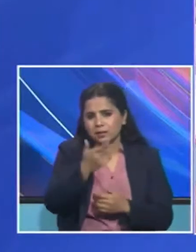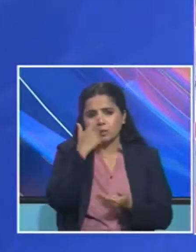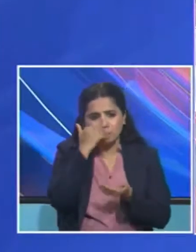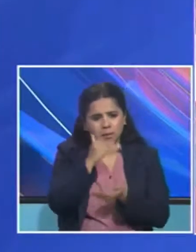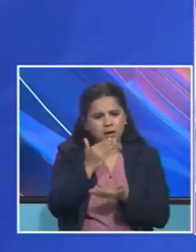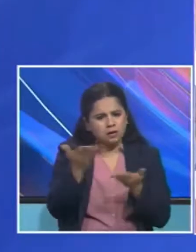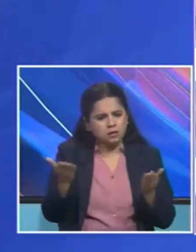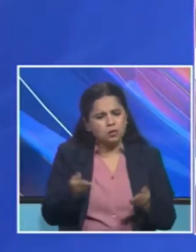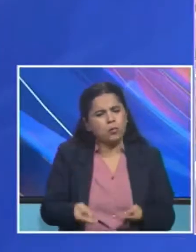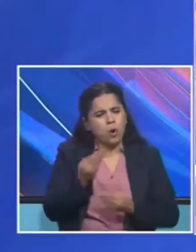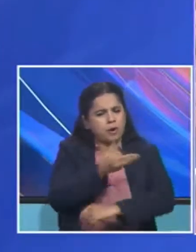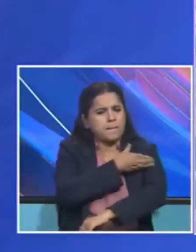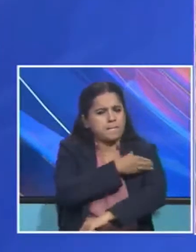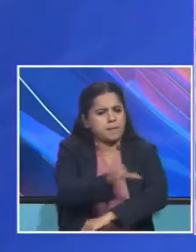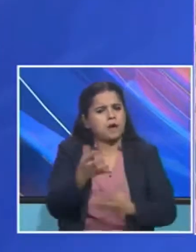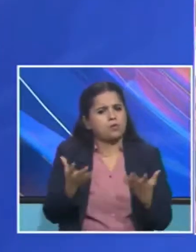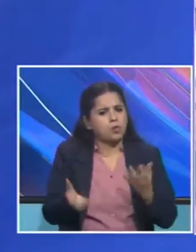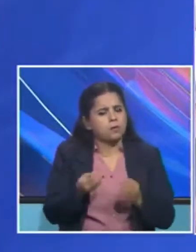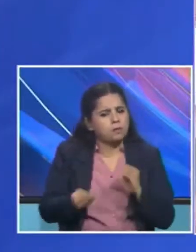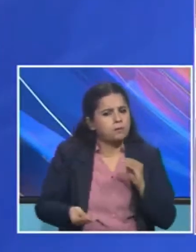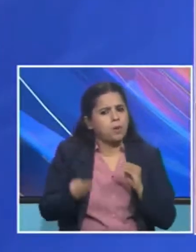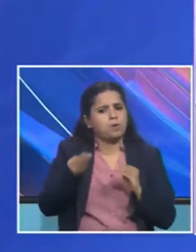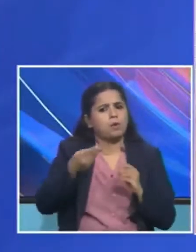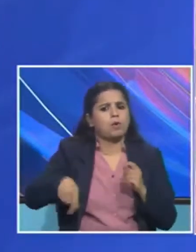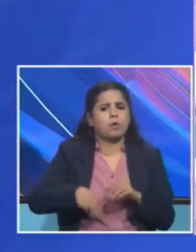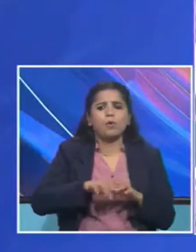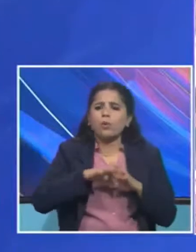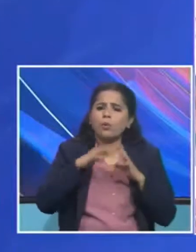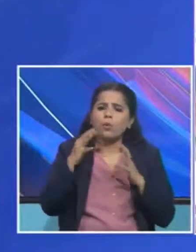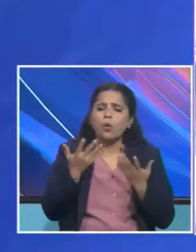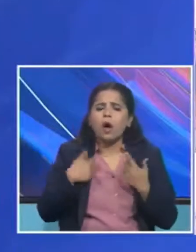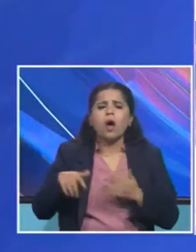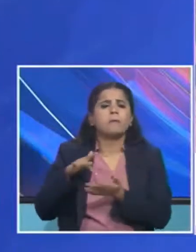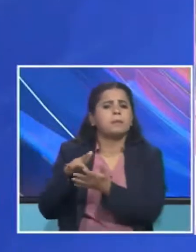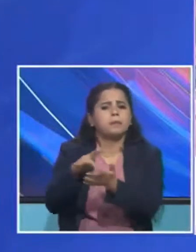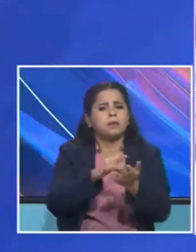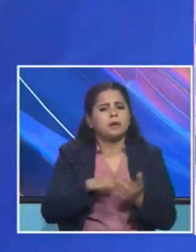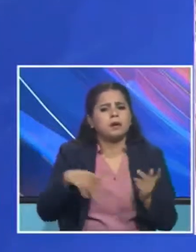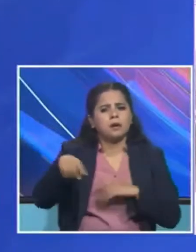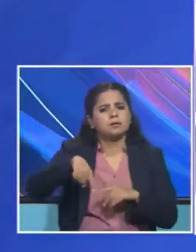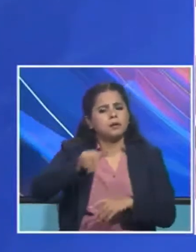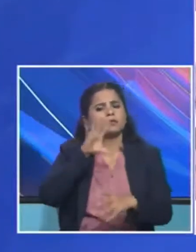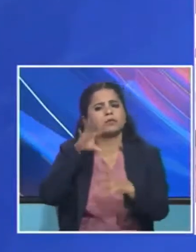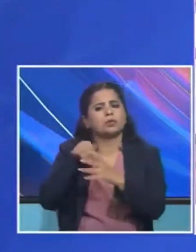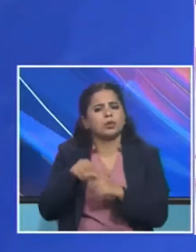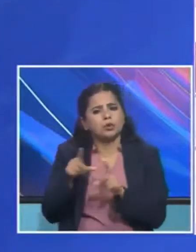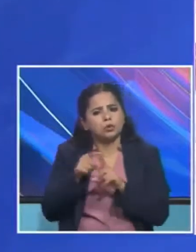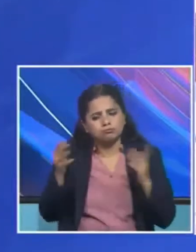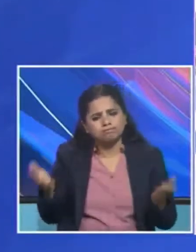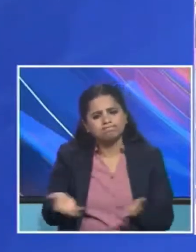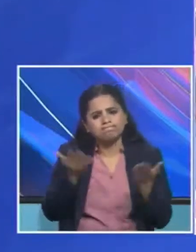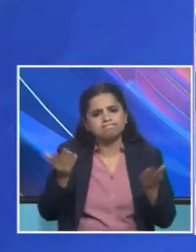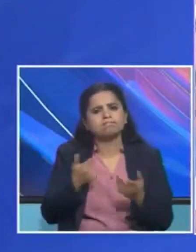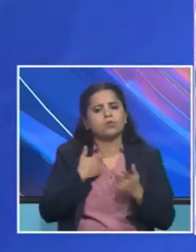अधिक सशक्त हो तथा वे देश के हर क्षेत्र में अपना योगदान बढ़ाती रहें।